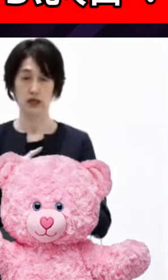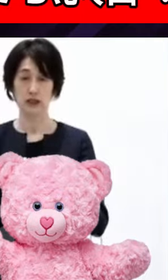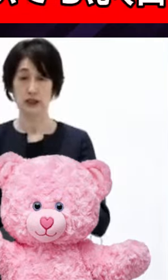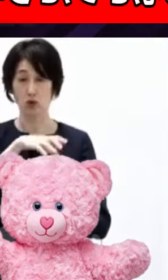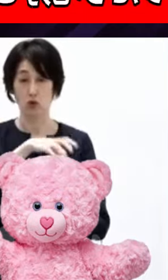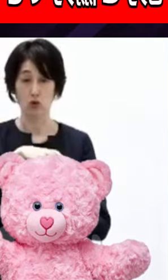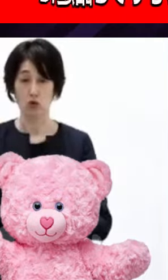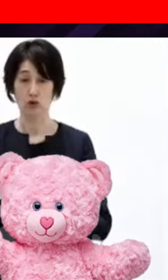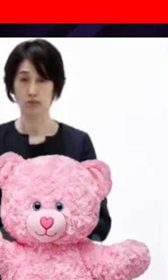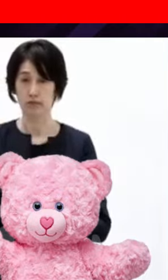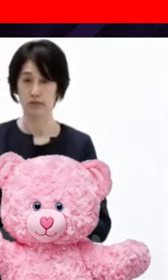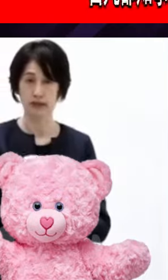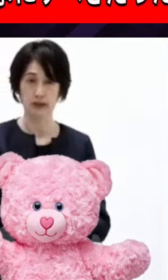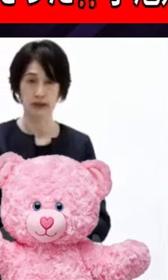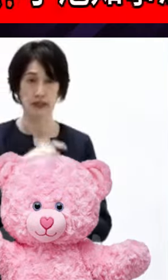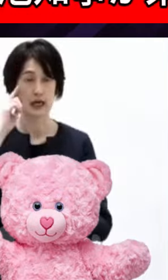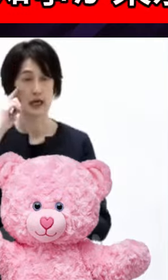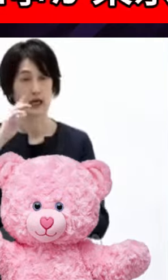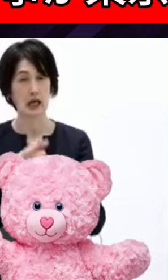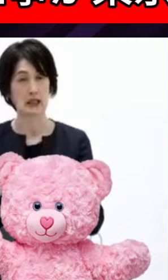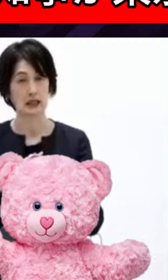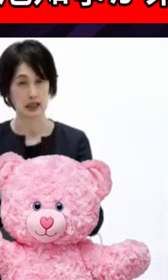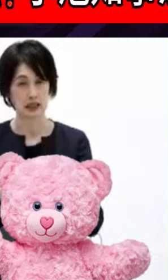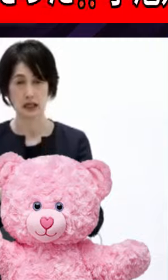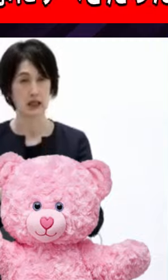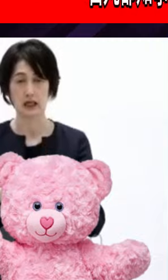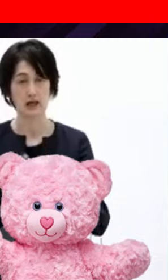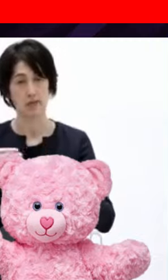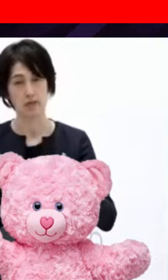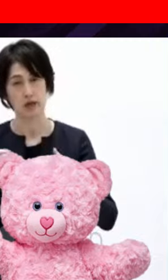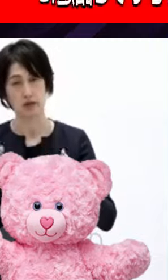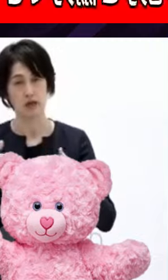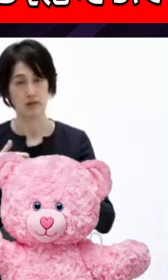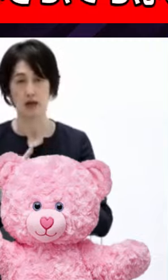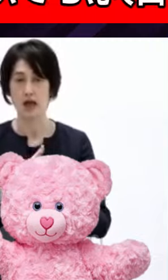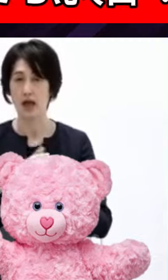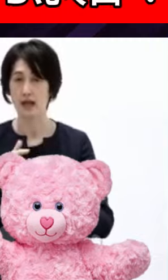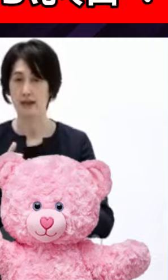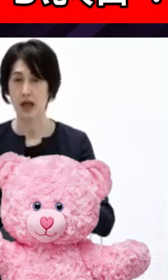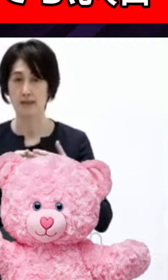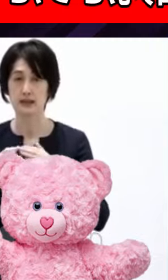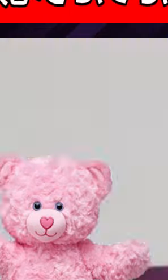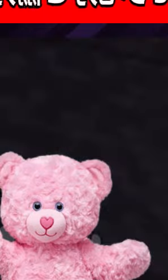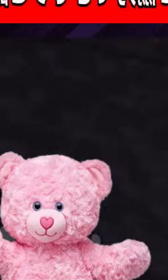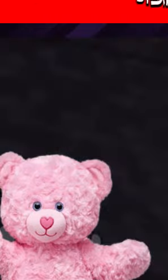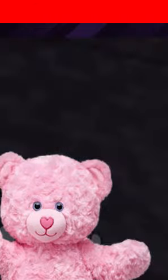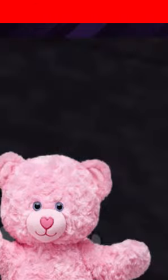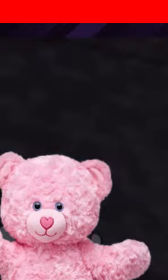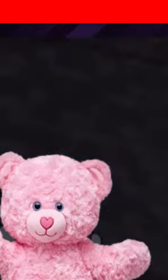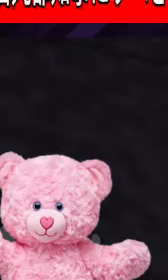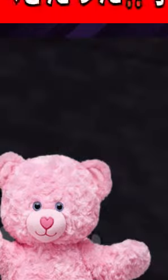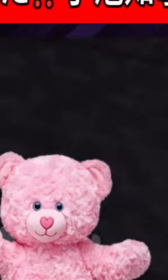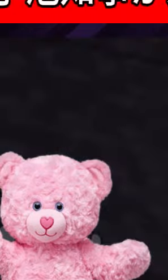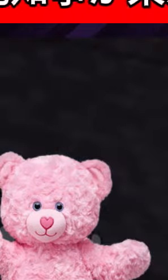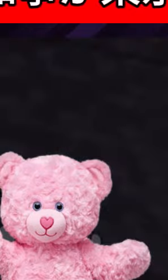ことが、ダイバーシティの持つエネルギーだというふうに思います。 なの